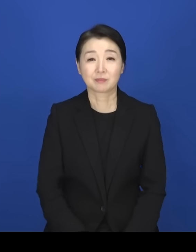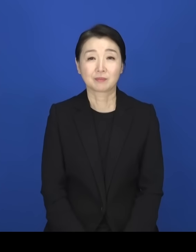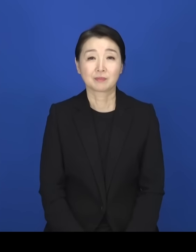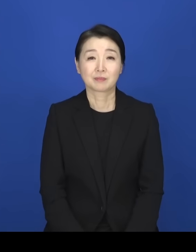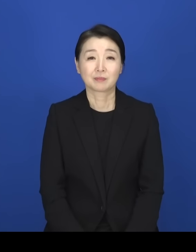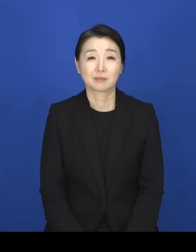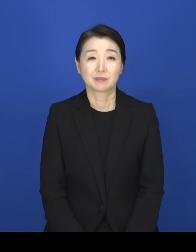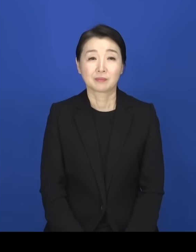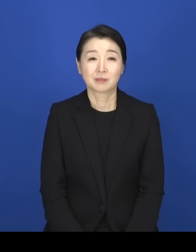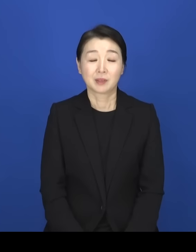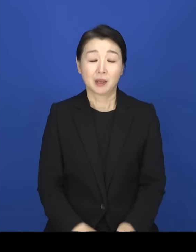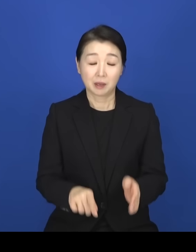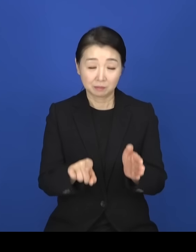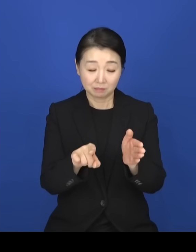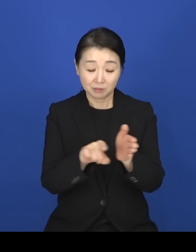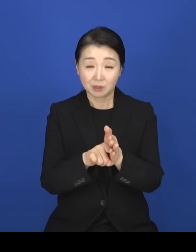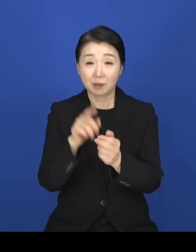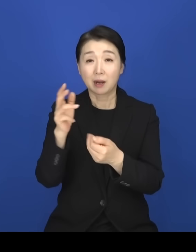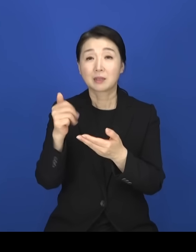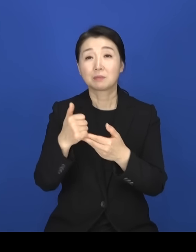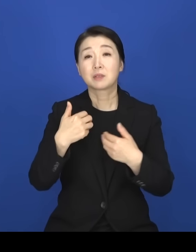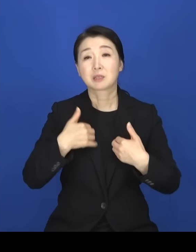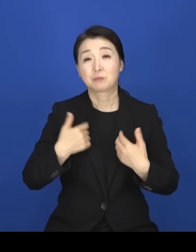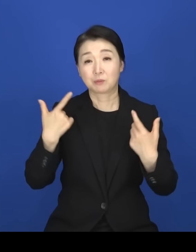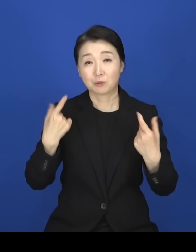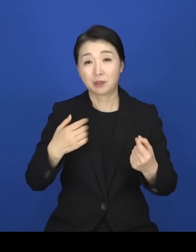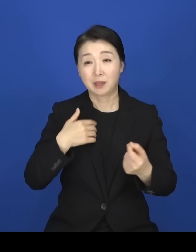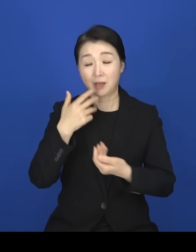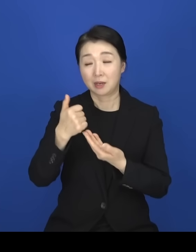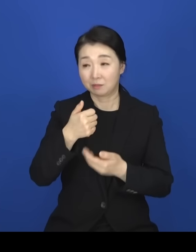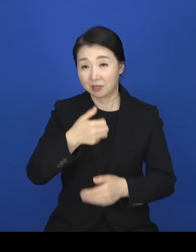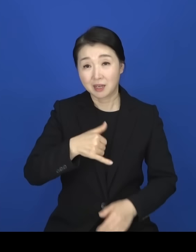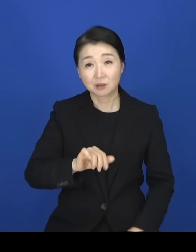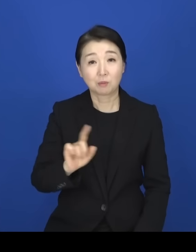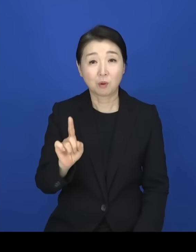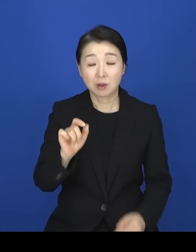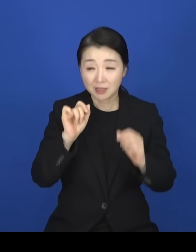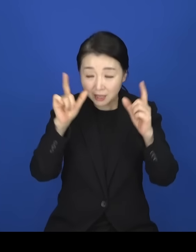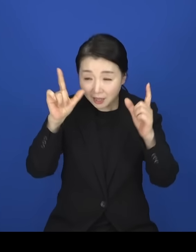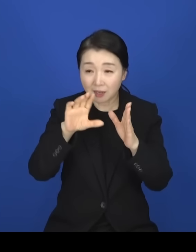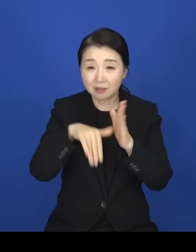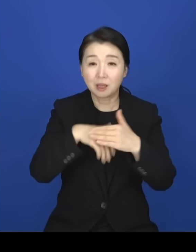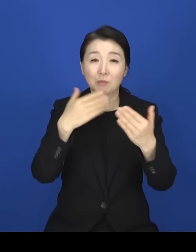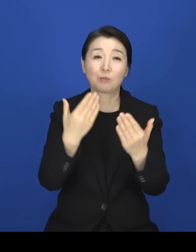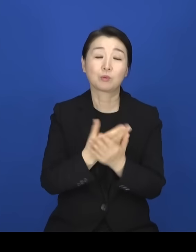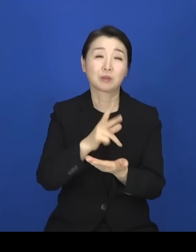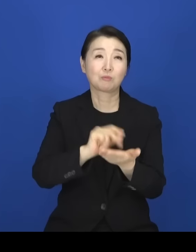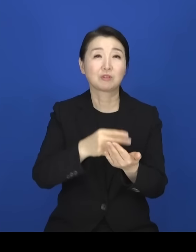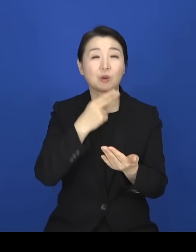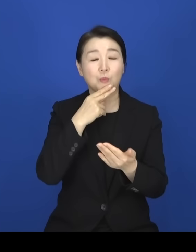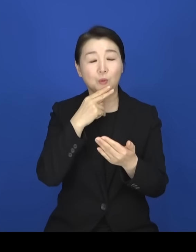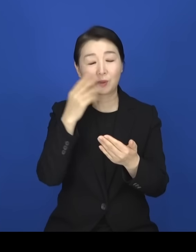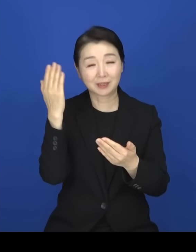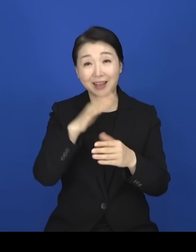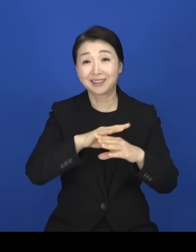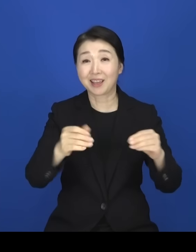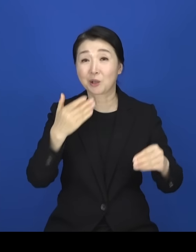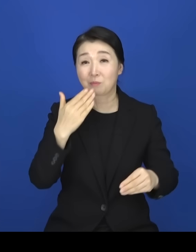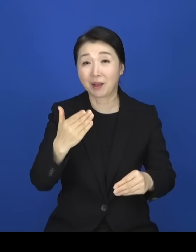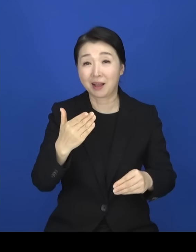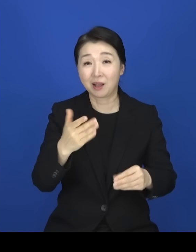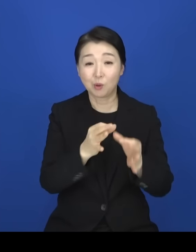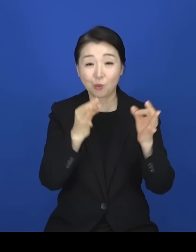그래서 신앙 하나님은 기쁨이구나. 내가 하나님의 자녀라는 걸 그냥 깨닫는 순간 모든 게 문제가 안 되더라고요. 근데